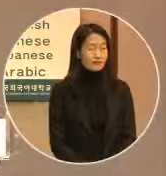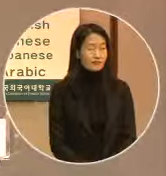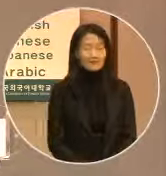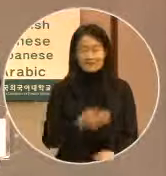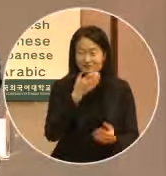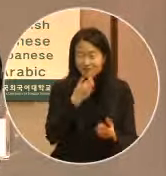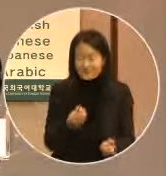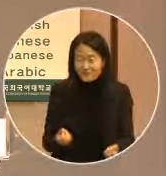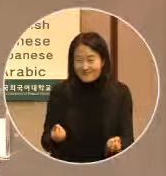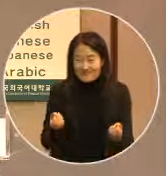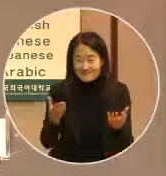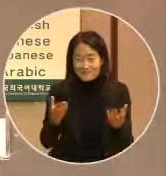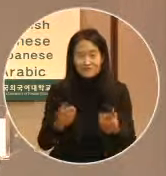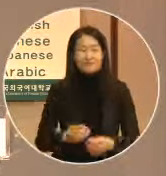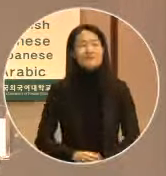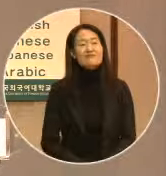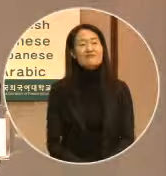축하드립니다.